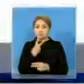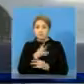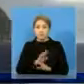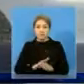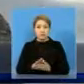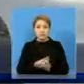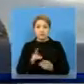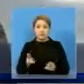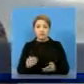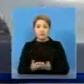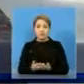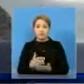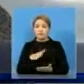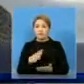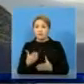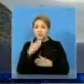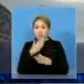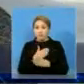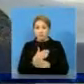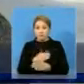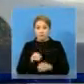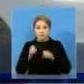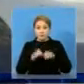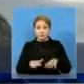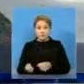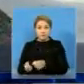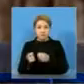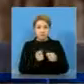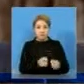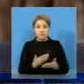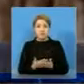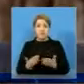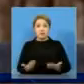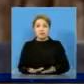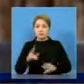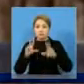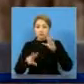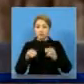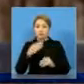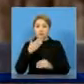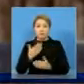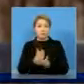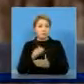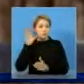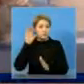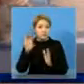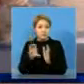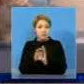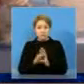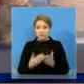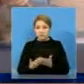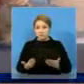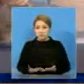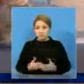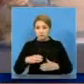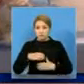никого. Мы обращаемся, чтобы нам помогли с мусором вывести мусор этот. Горожане надеются, что их обращения будут услышаны, иначе жить здесь